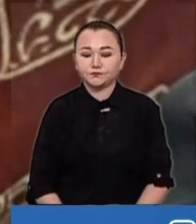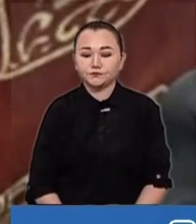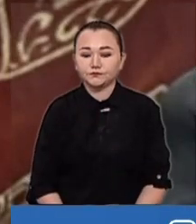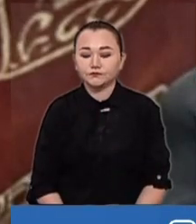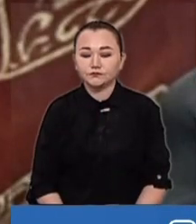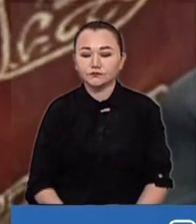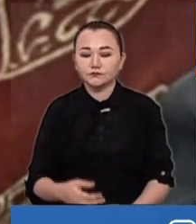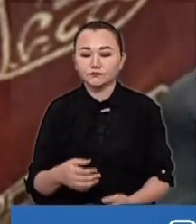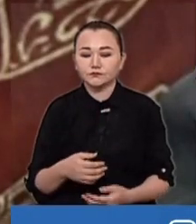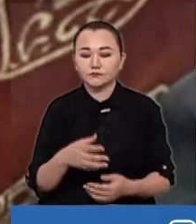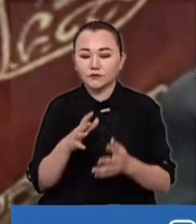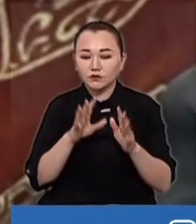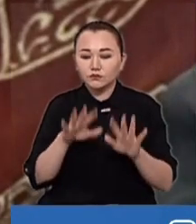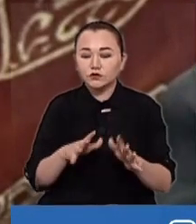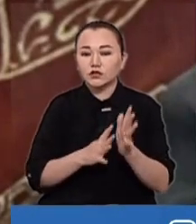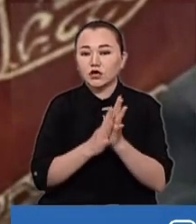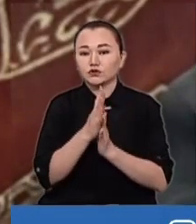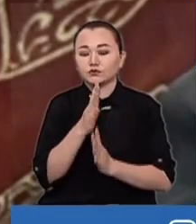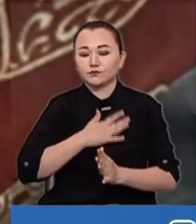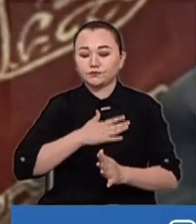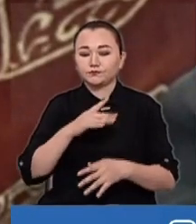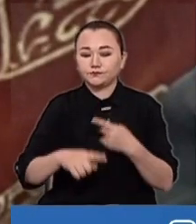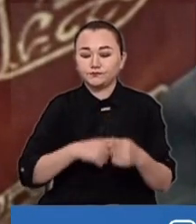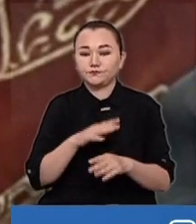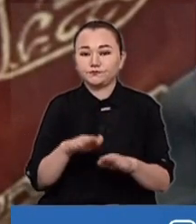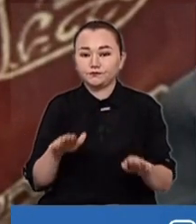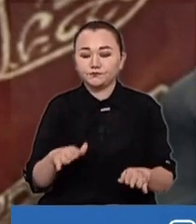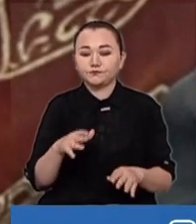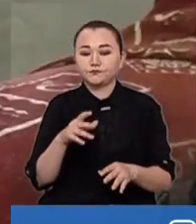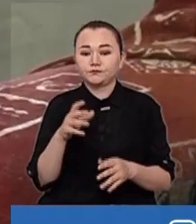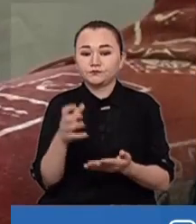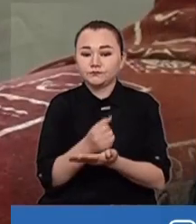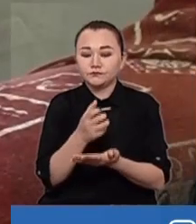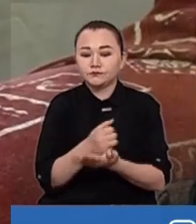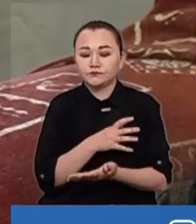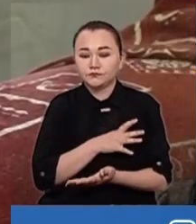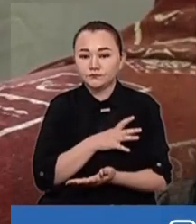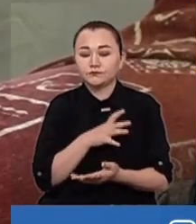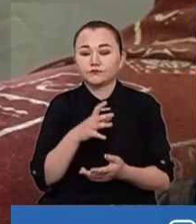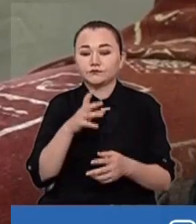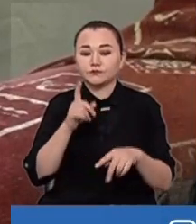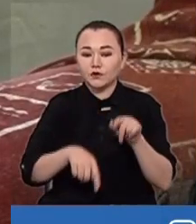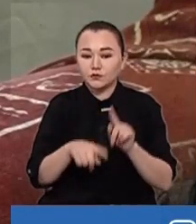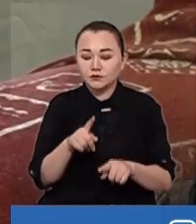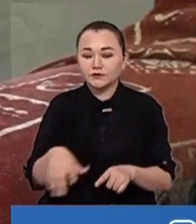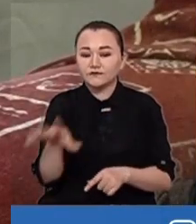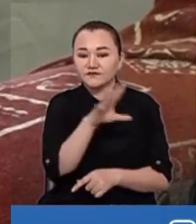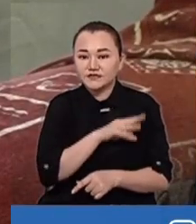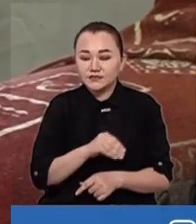балдан өте берсін, ойлаға бастасар жете берсін. Ағай суғандардың